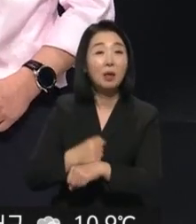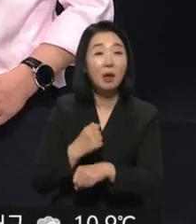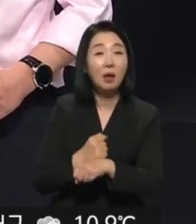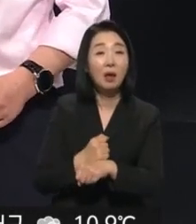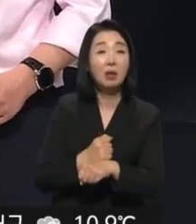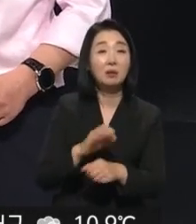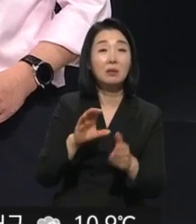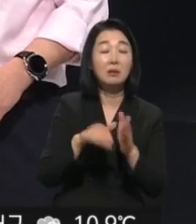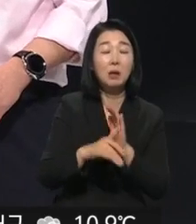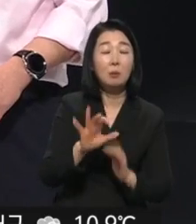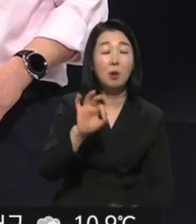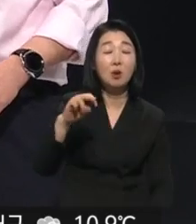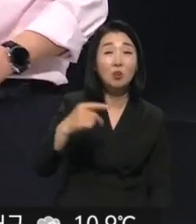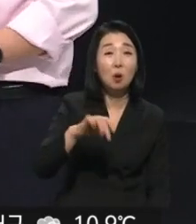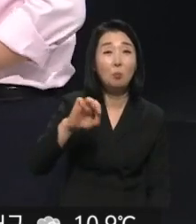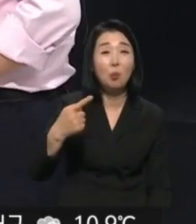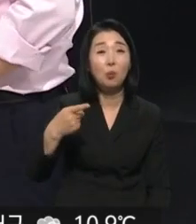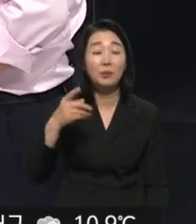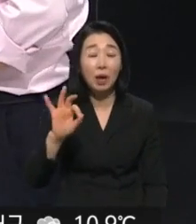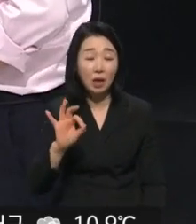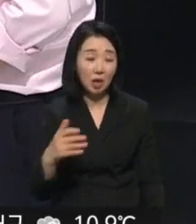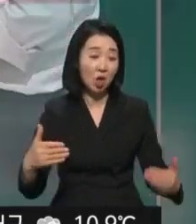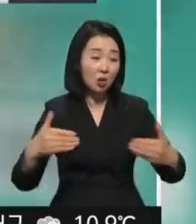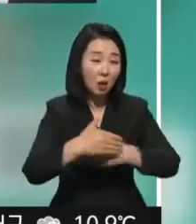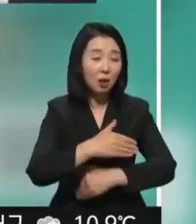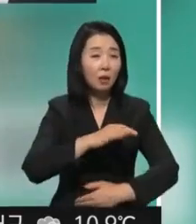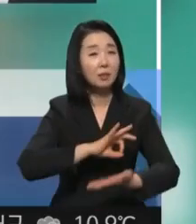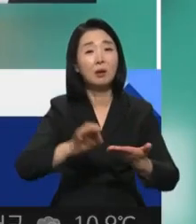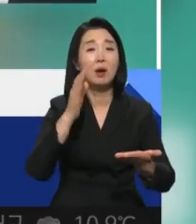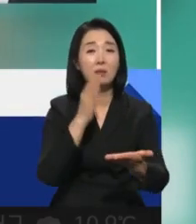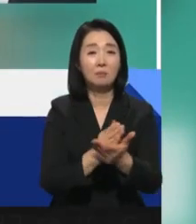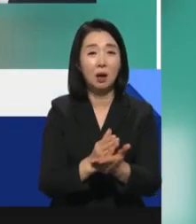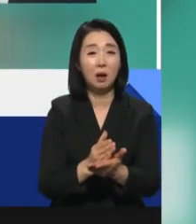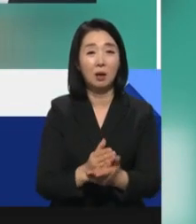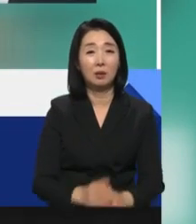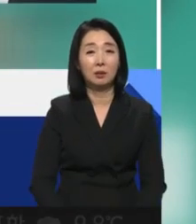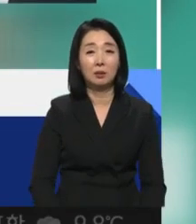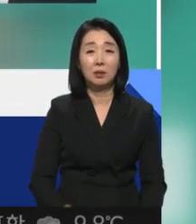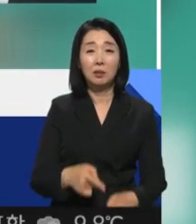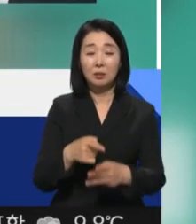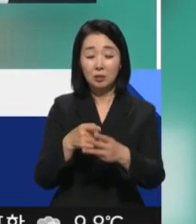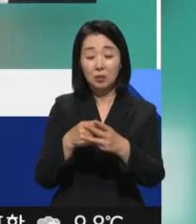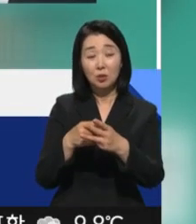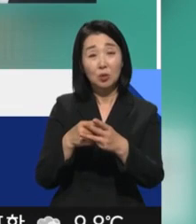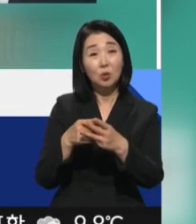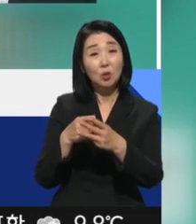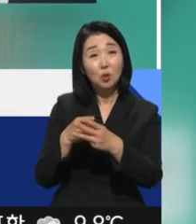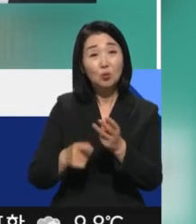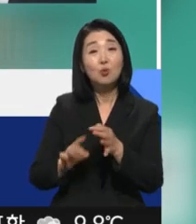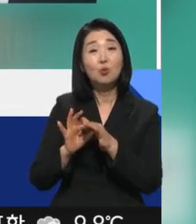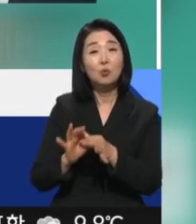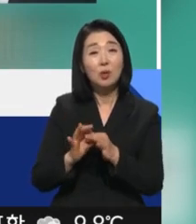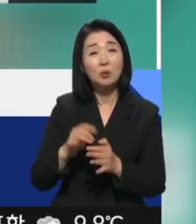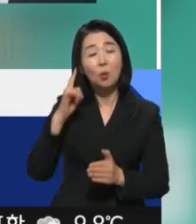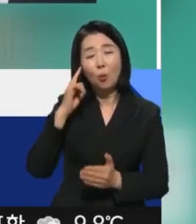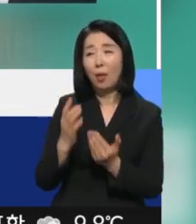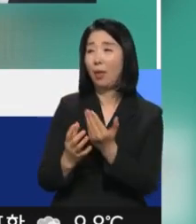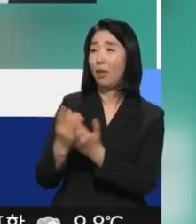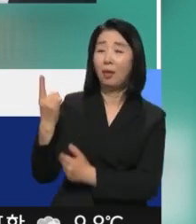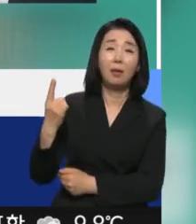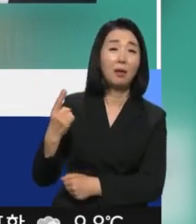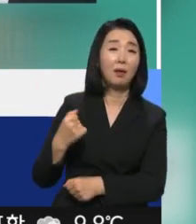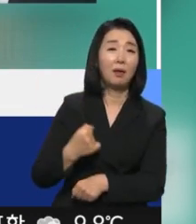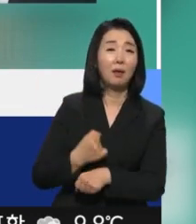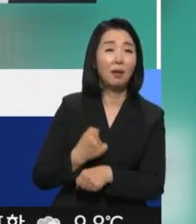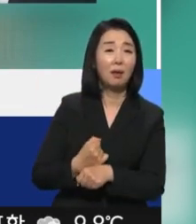마라. 쓴소리도 나왔습니다. 친윤계 지도부 일세가 아닙니까? 예. 당직 인선도 어떻게 보면 혼연일체. 를